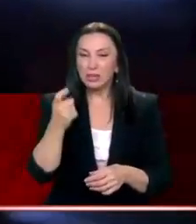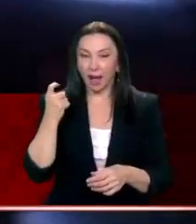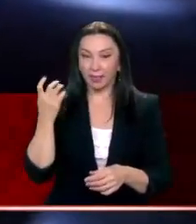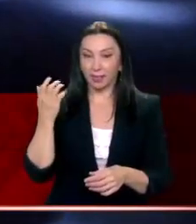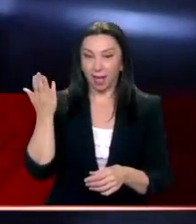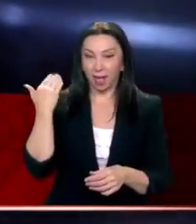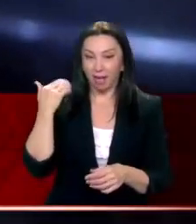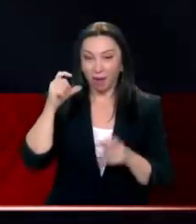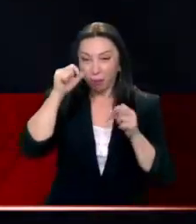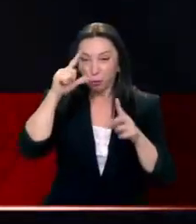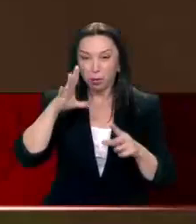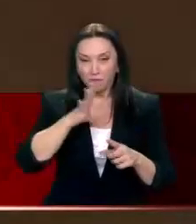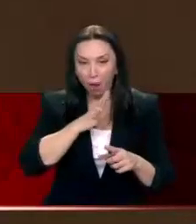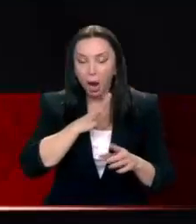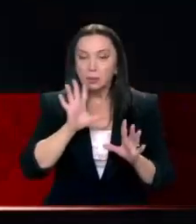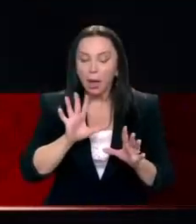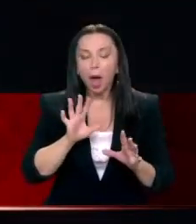varsa uyuyabilirsiniz.